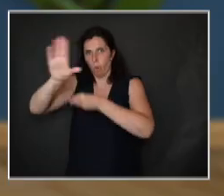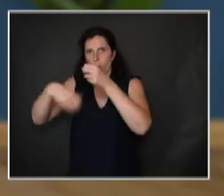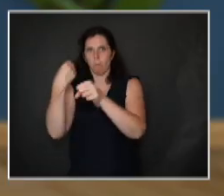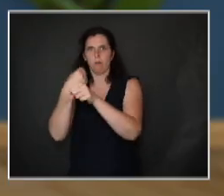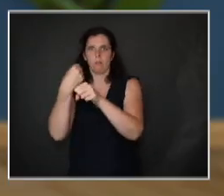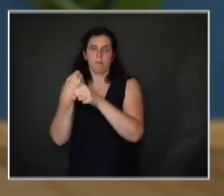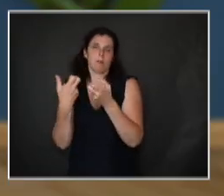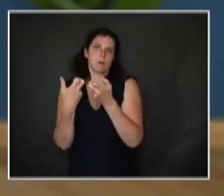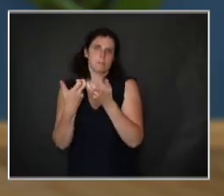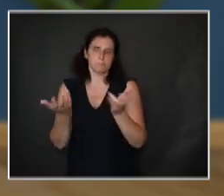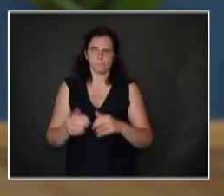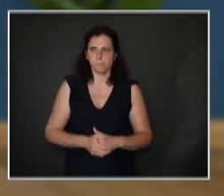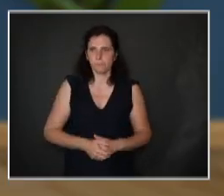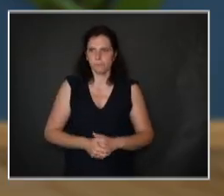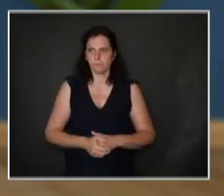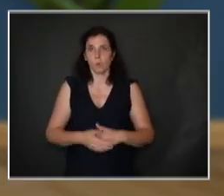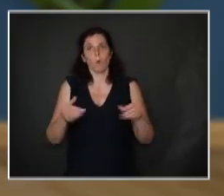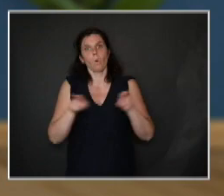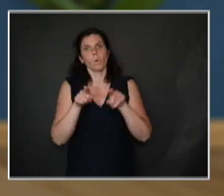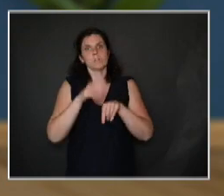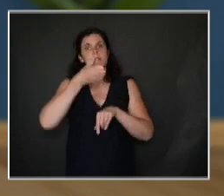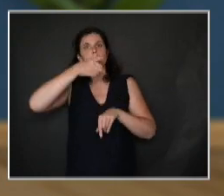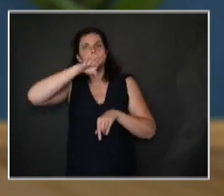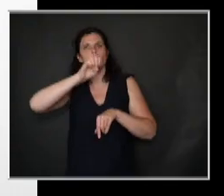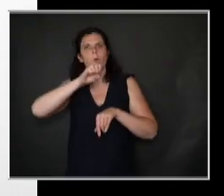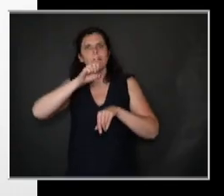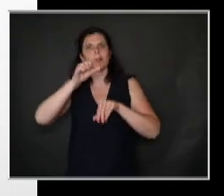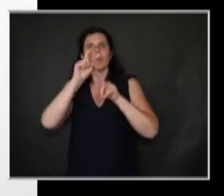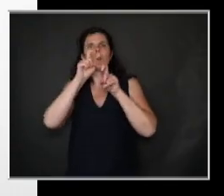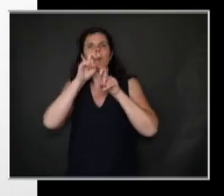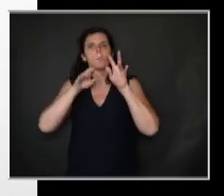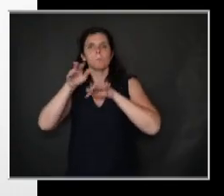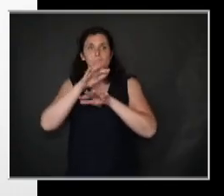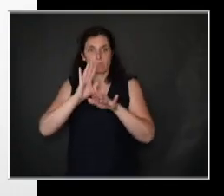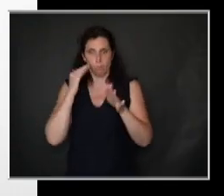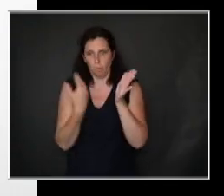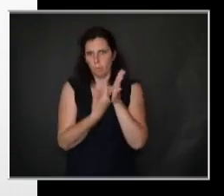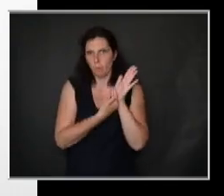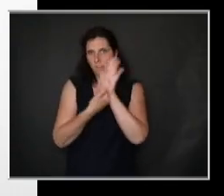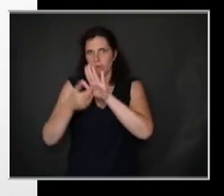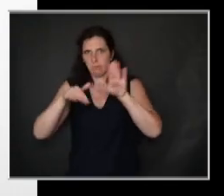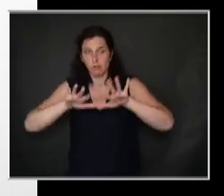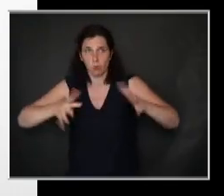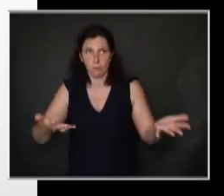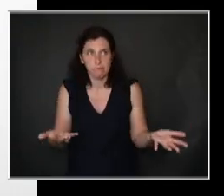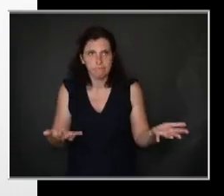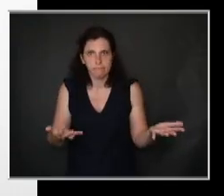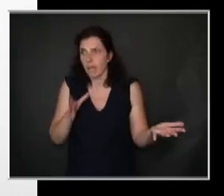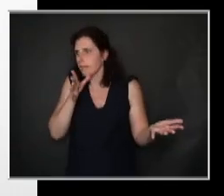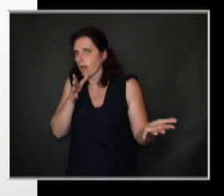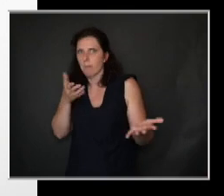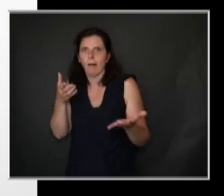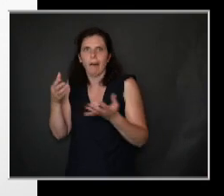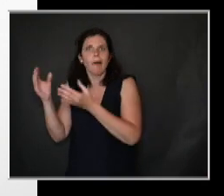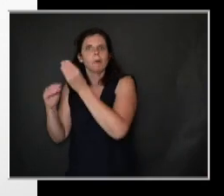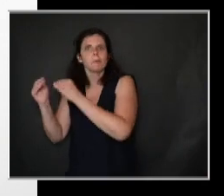professionnelles. Les cures thermales, alors c'est pareil, hein, comment prouver qu'une cure thermale marche ? Il n'y a pas de cure thermale placebo, on